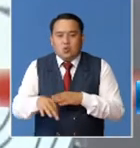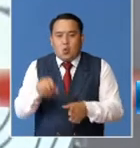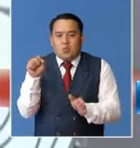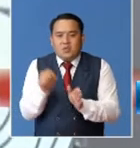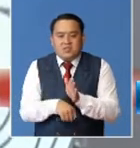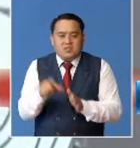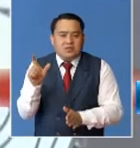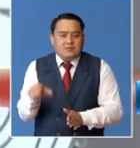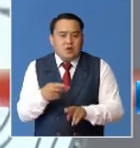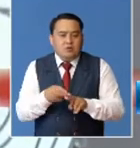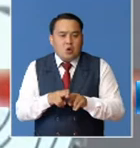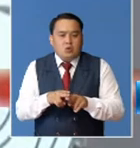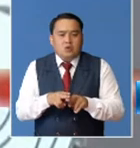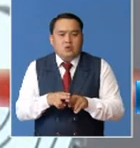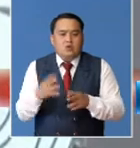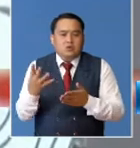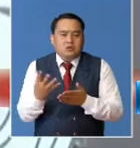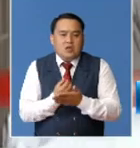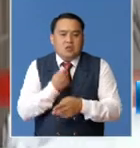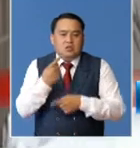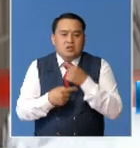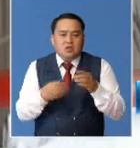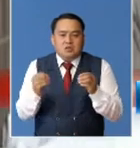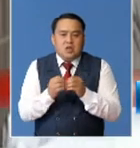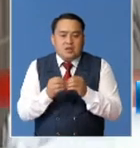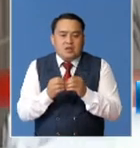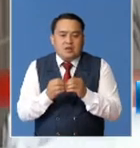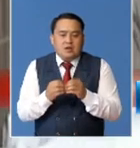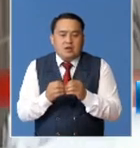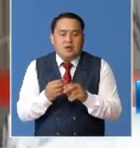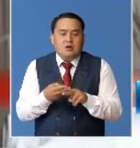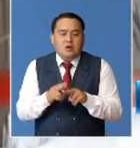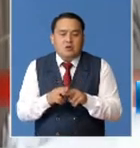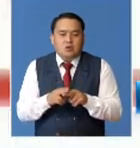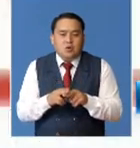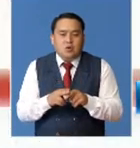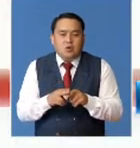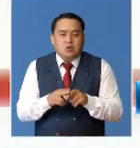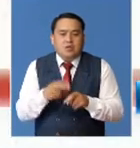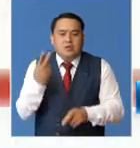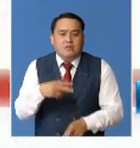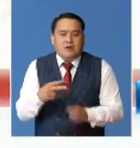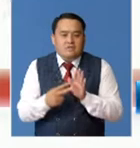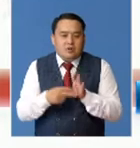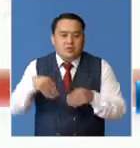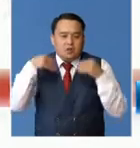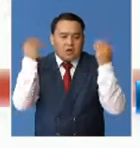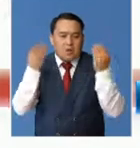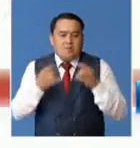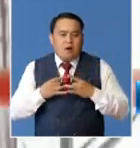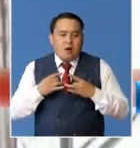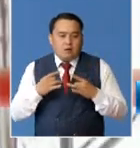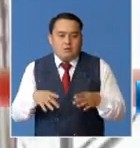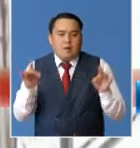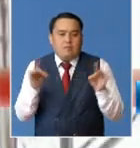убийцы. Подозреваемого задержали через день. Азимбек Асылбеков в тот день с другом отмечал свой 28-й день рождения и в одном